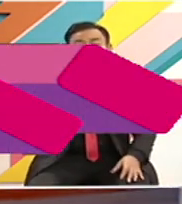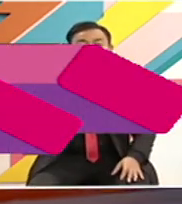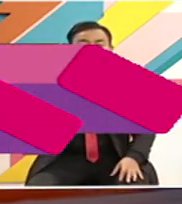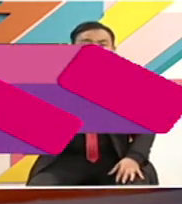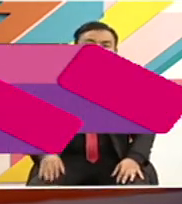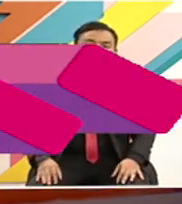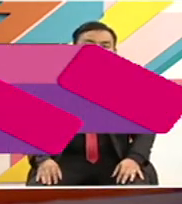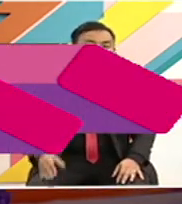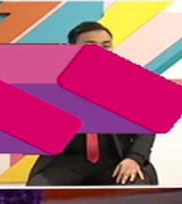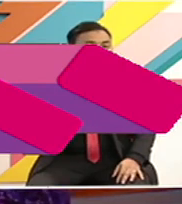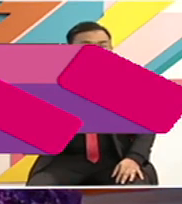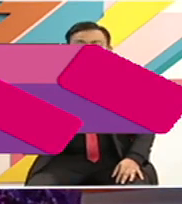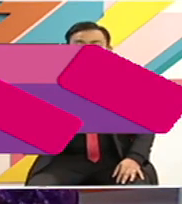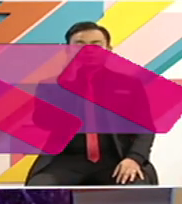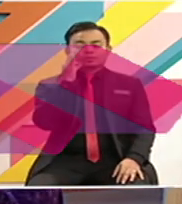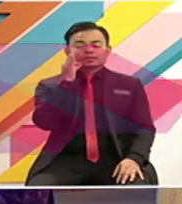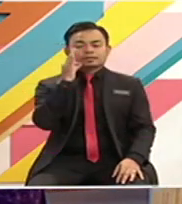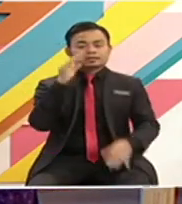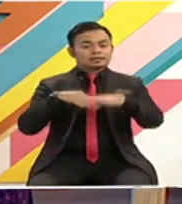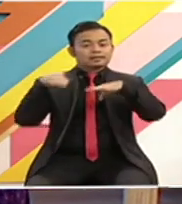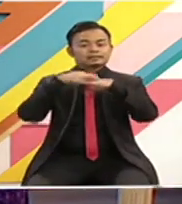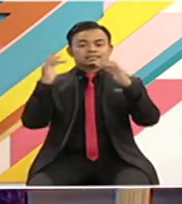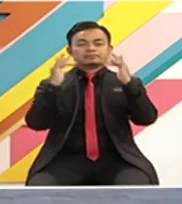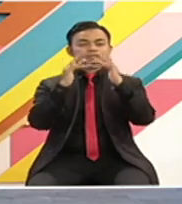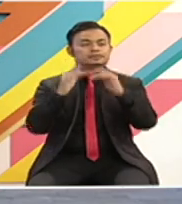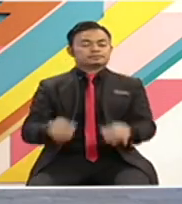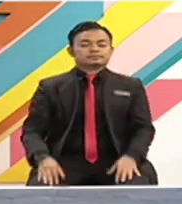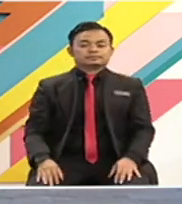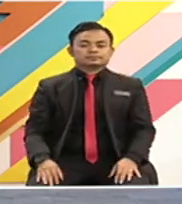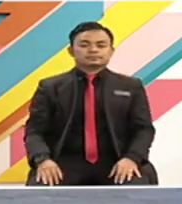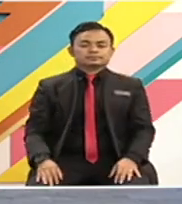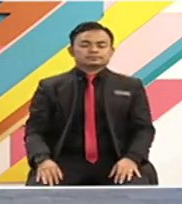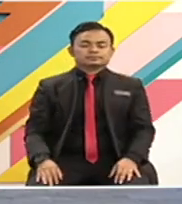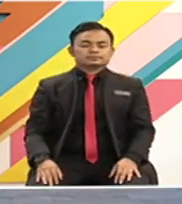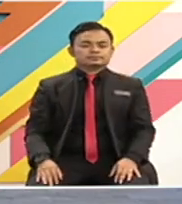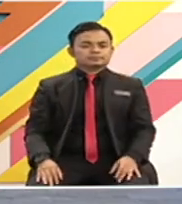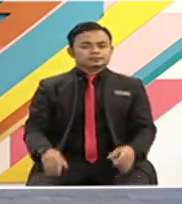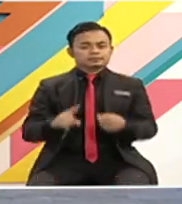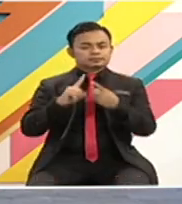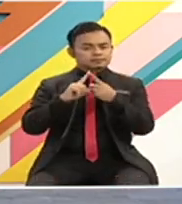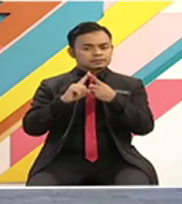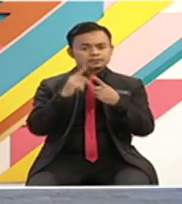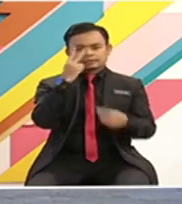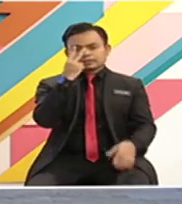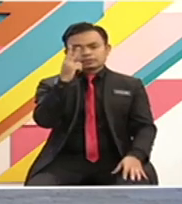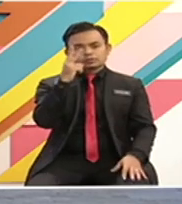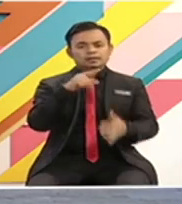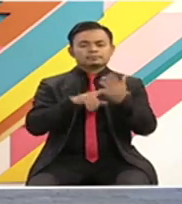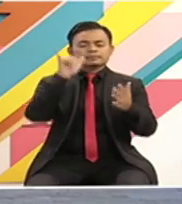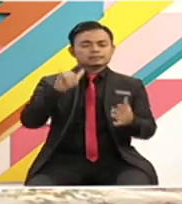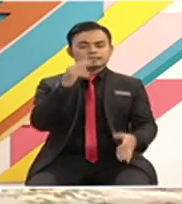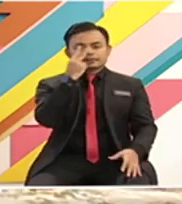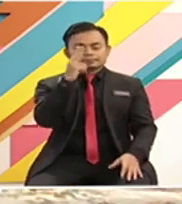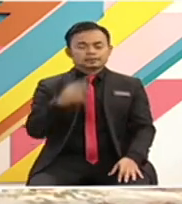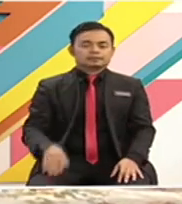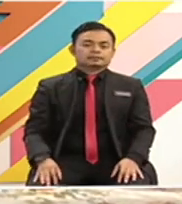buah-buahan di atas meja ini Oke now pertama kali setting oke nggak apa yang saksikan nampak Kalau ikut